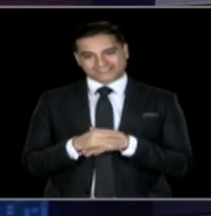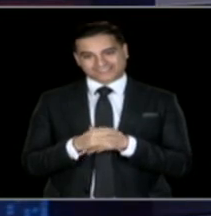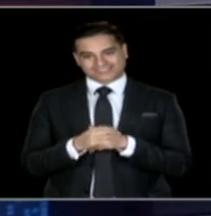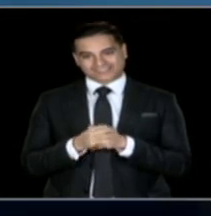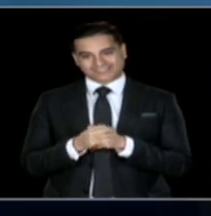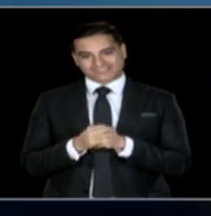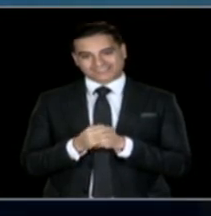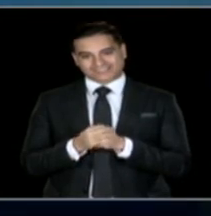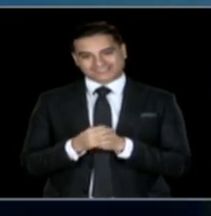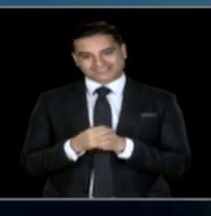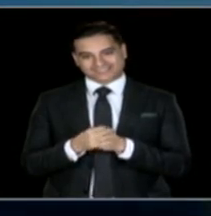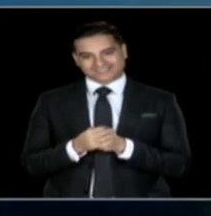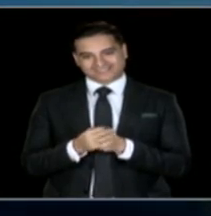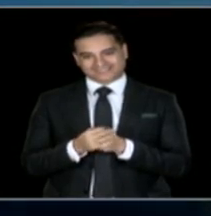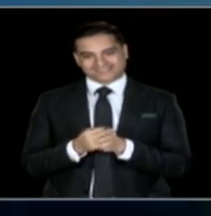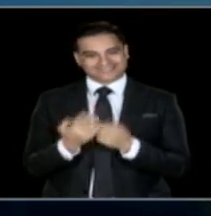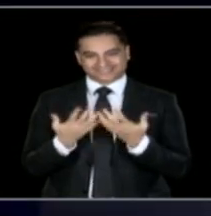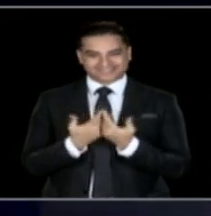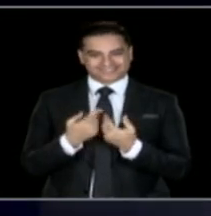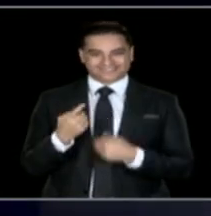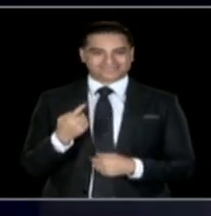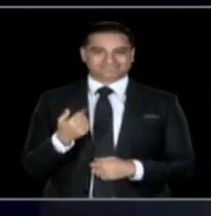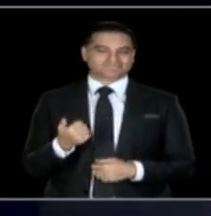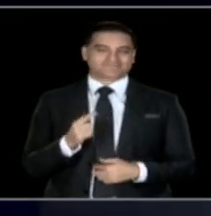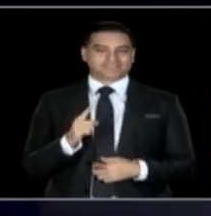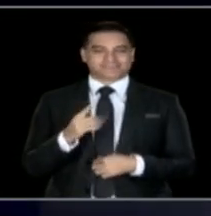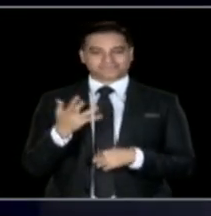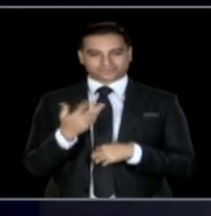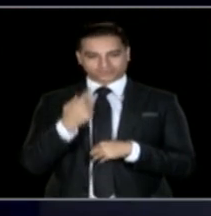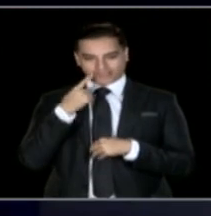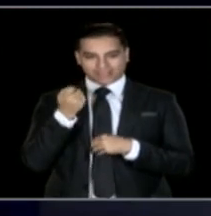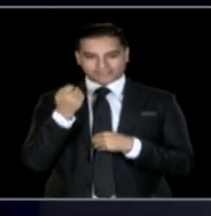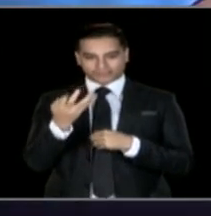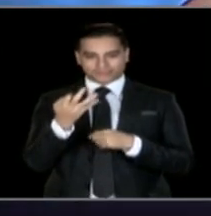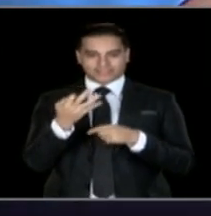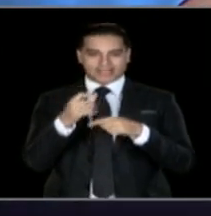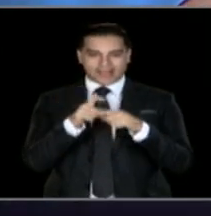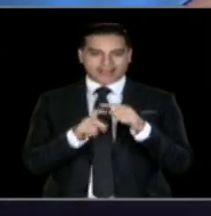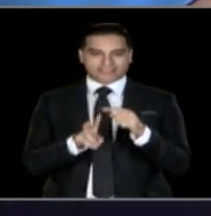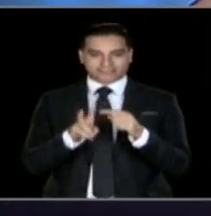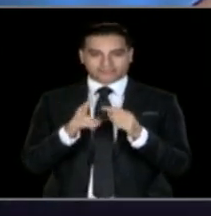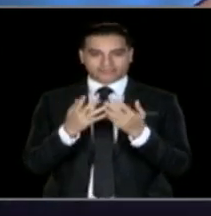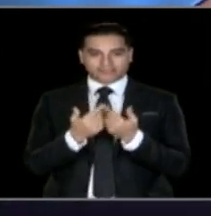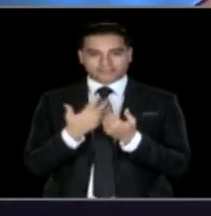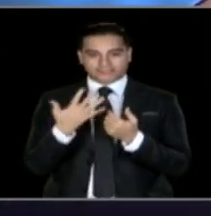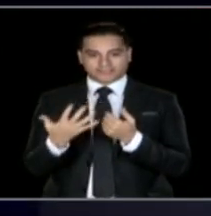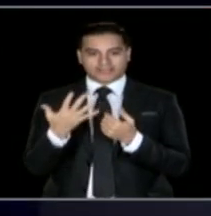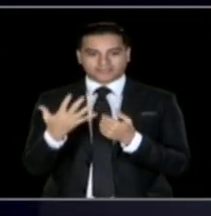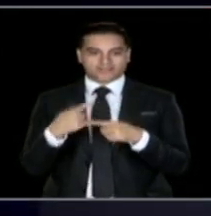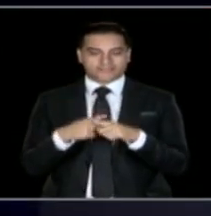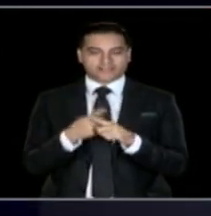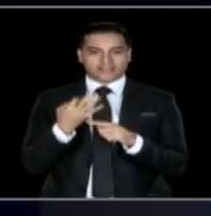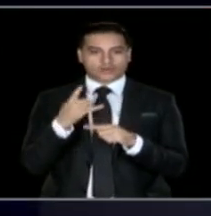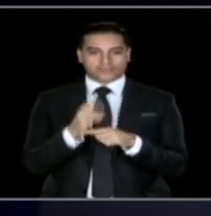ما فيش إجابة. أنا مش بفهم. هي تتحسب إزاي؟ 35 على 7 فيها كام؟ 5. 5